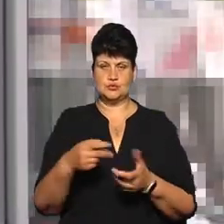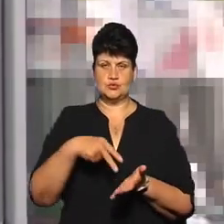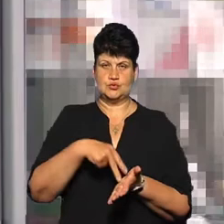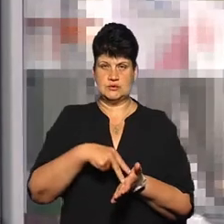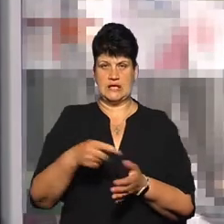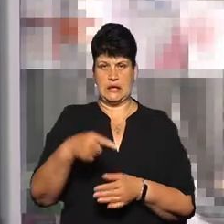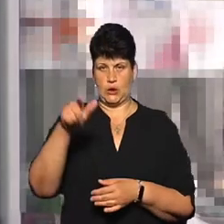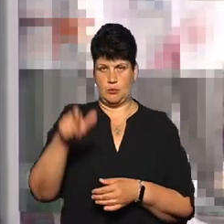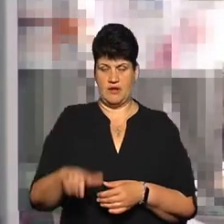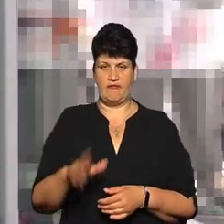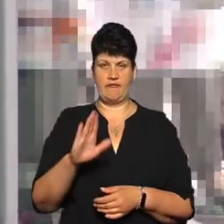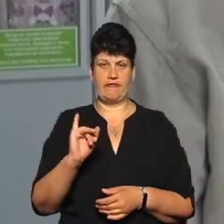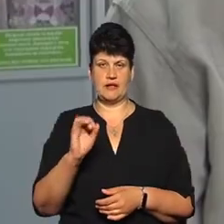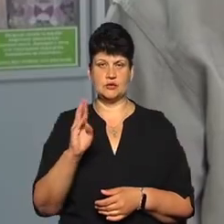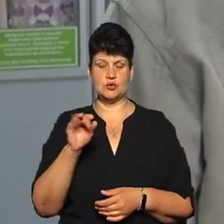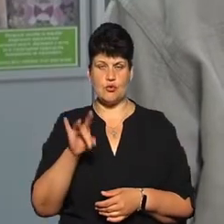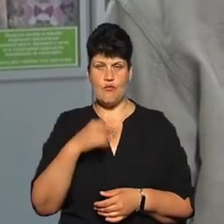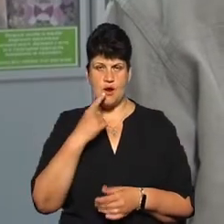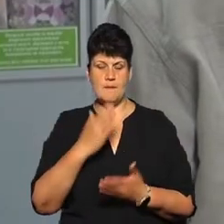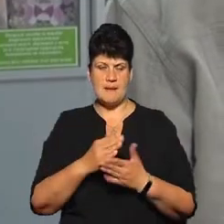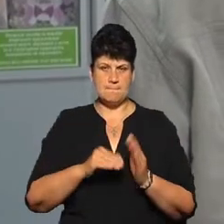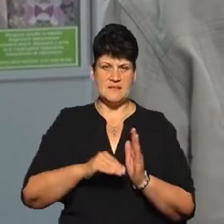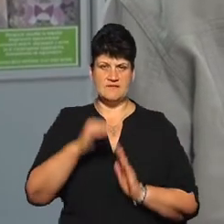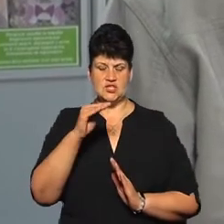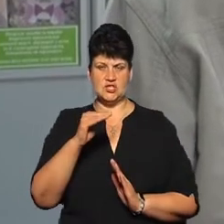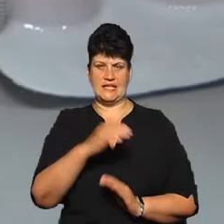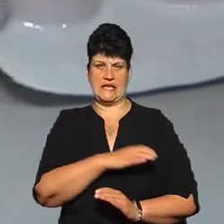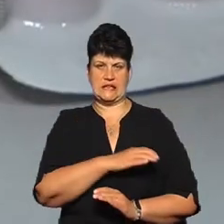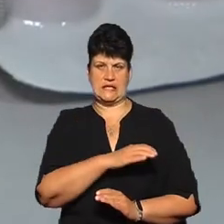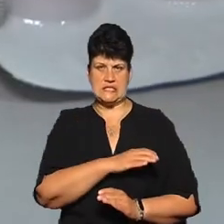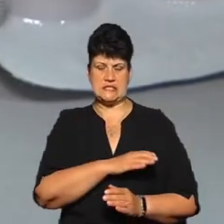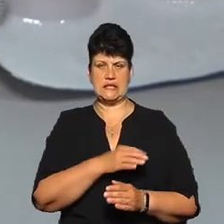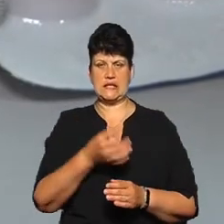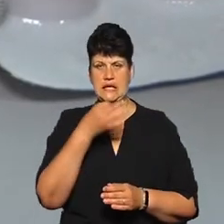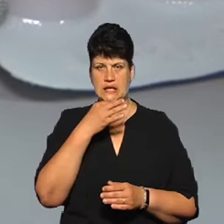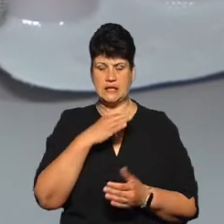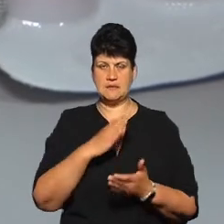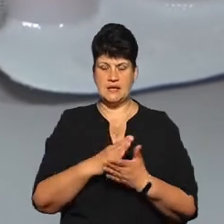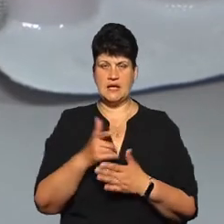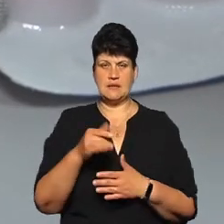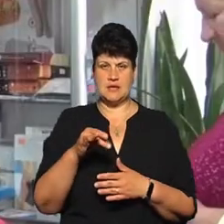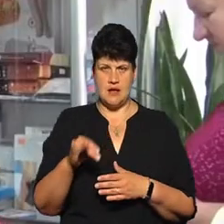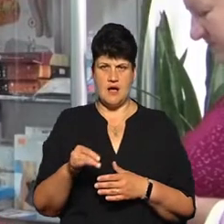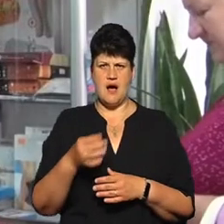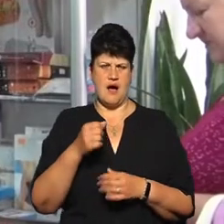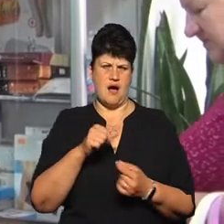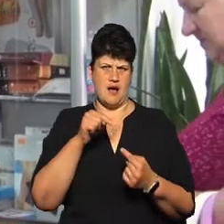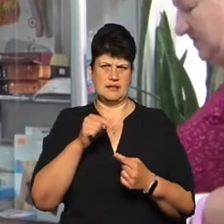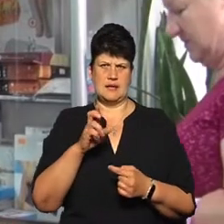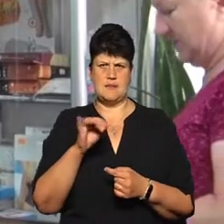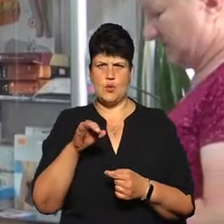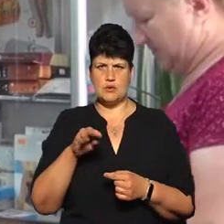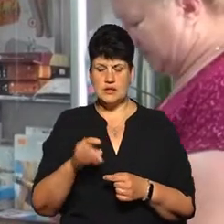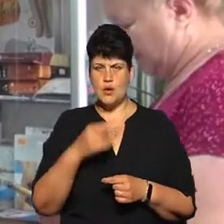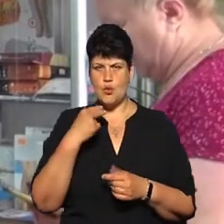Чоловік розповідає, має підвищений тиск, тому п'є ліки від гіпертонії. Антибіотики, каже, купує дуже рідко, але завжди